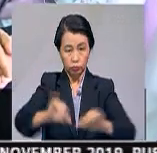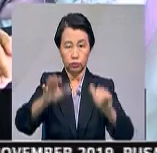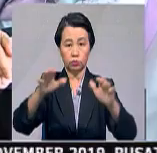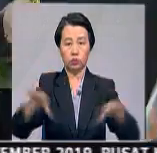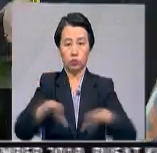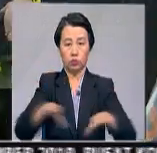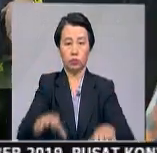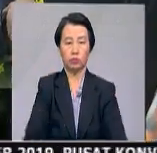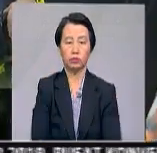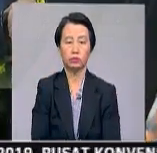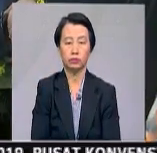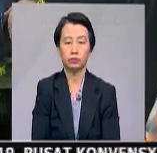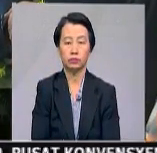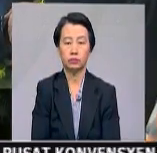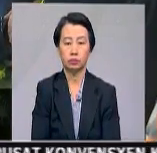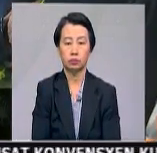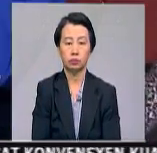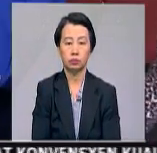diadakan.